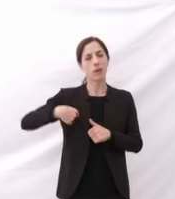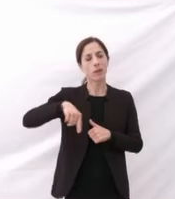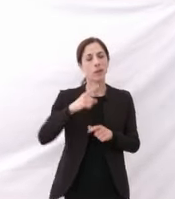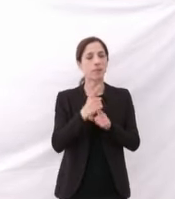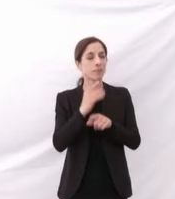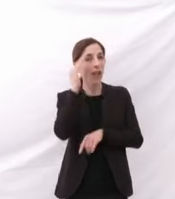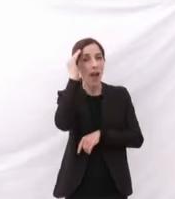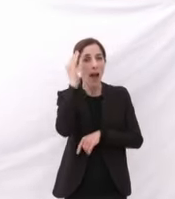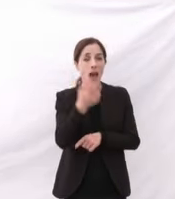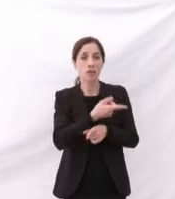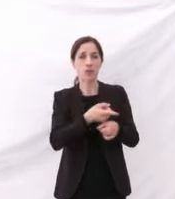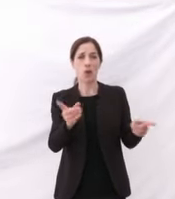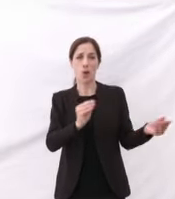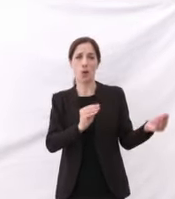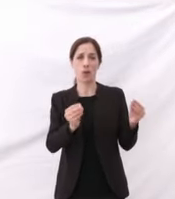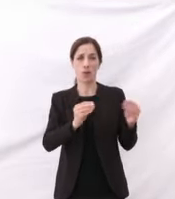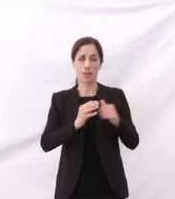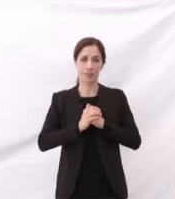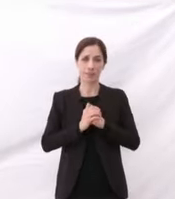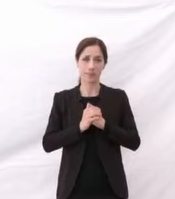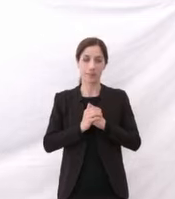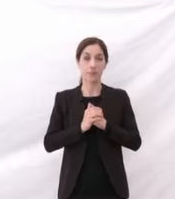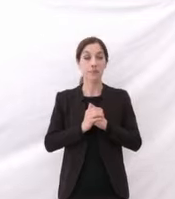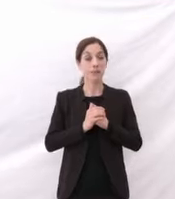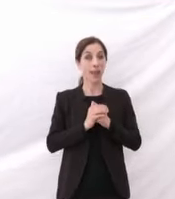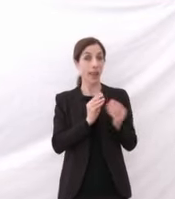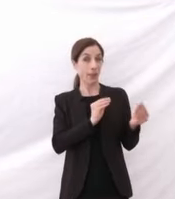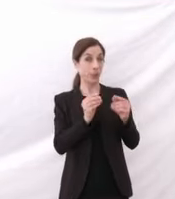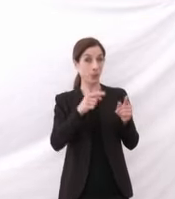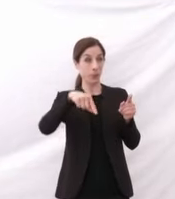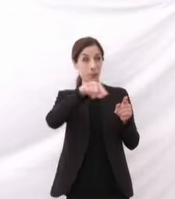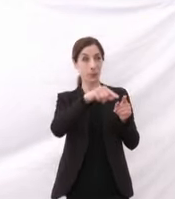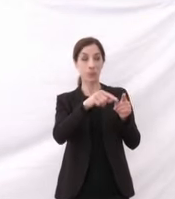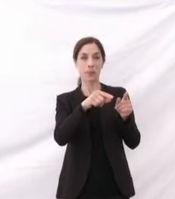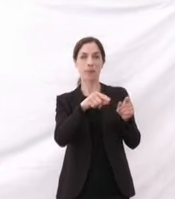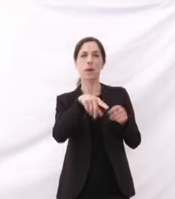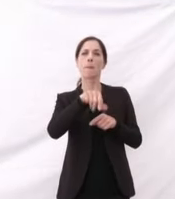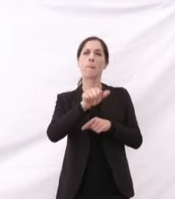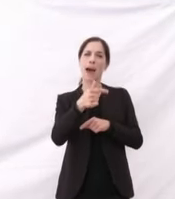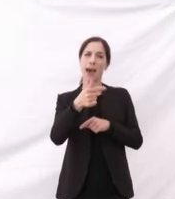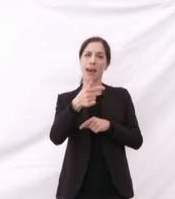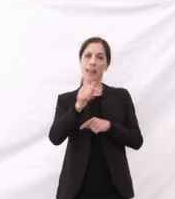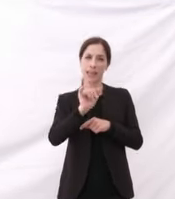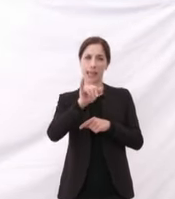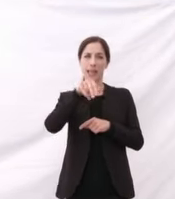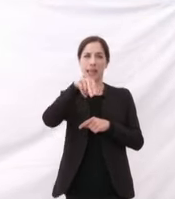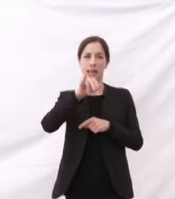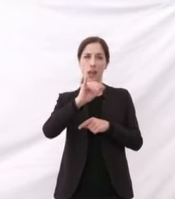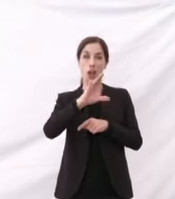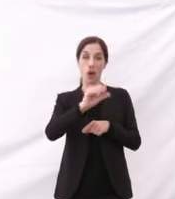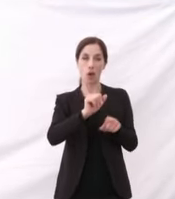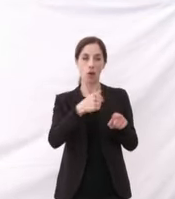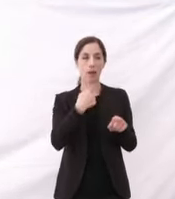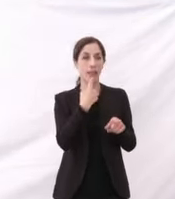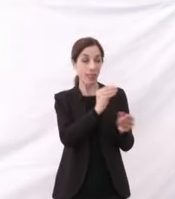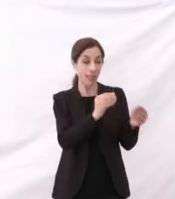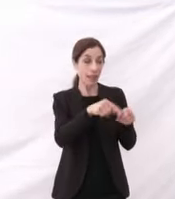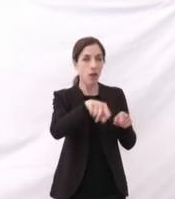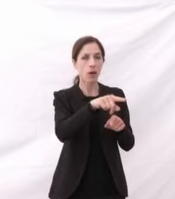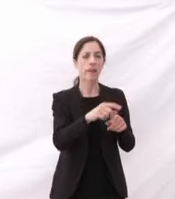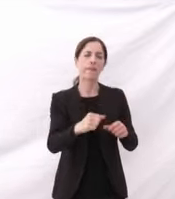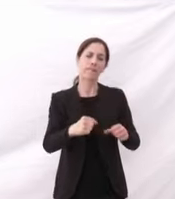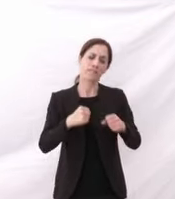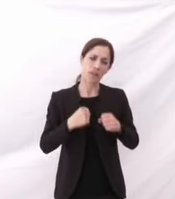Ascoltiamoli. E ai ragazzi di Partinico vorrei dire forza. Mi